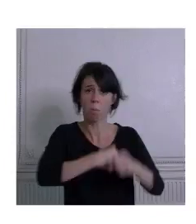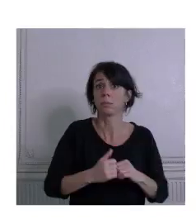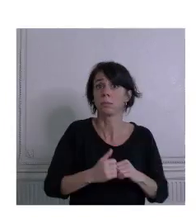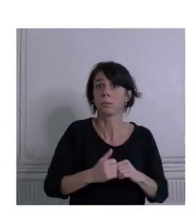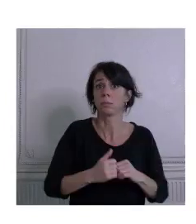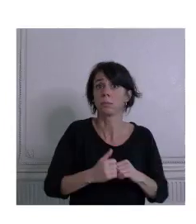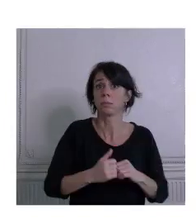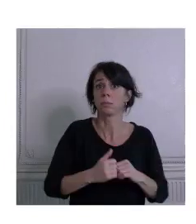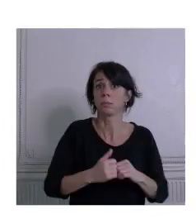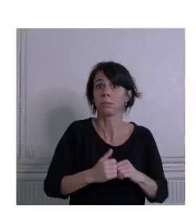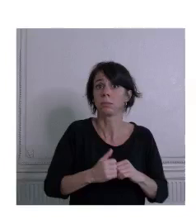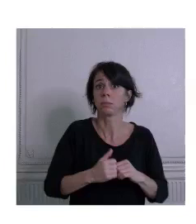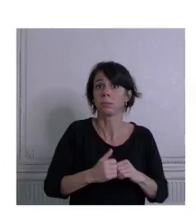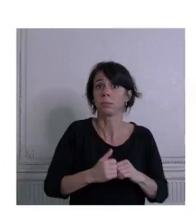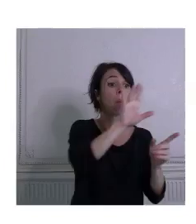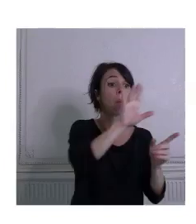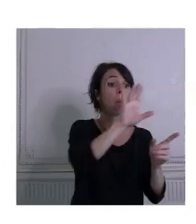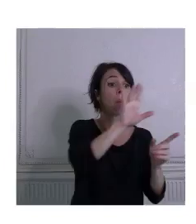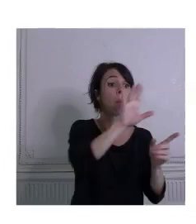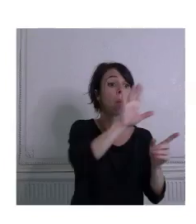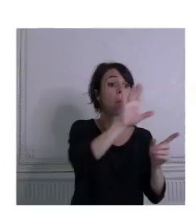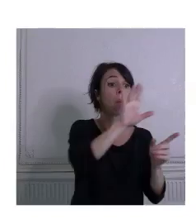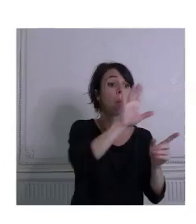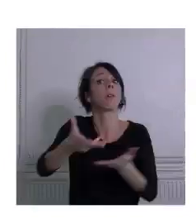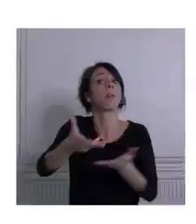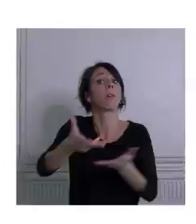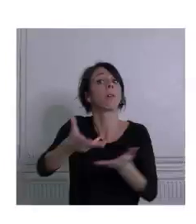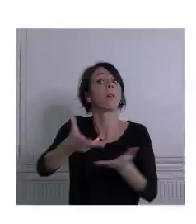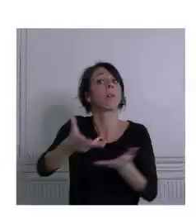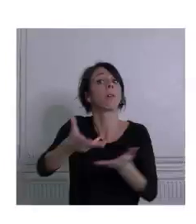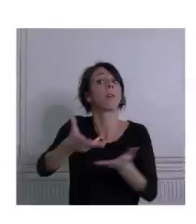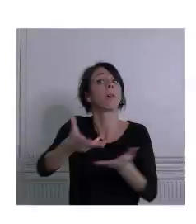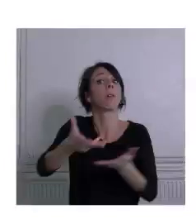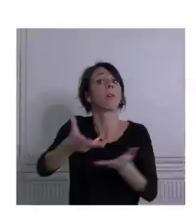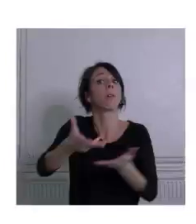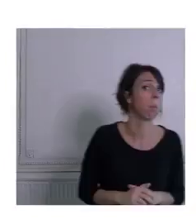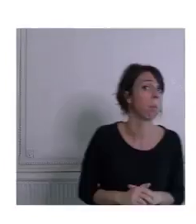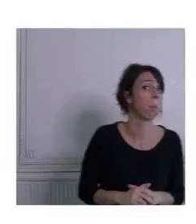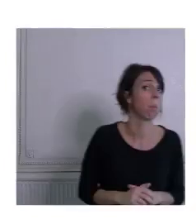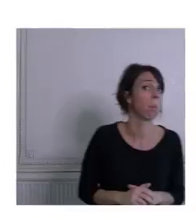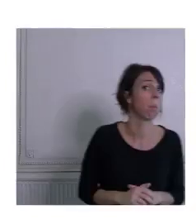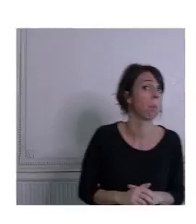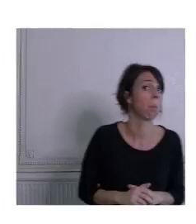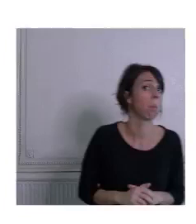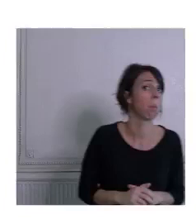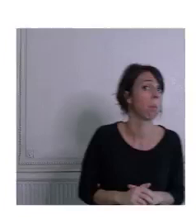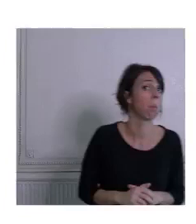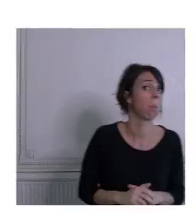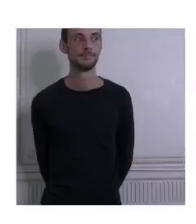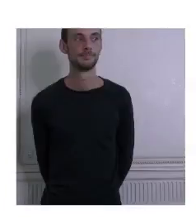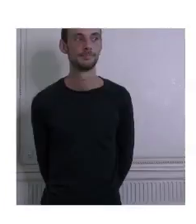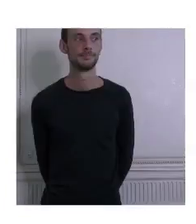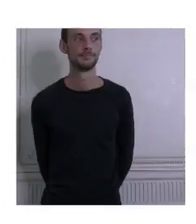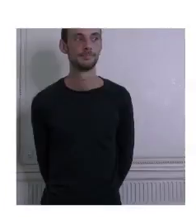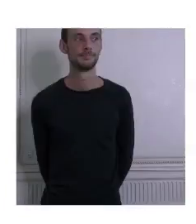de travail, je vous confirme ma chère collègue, c'est bien un groupe de travail et non une commission, eh bien, peuvent être amenés à faire des choses comme vous le faites par exemple dans d'autres groupes